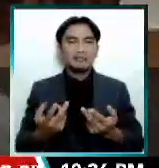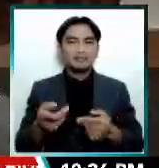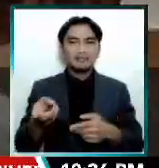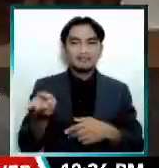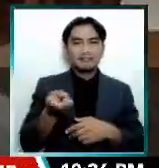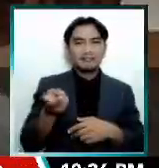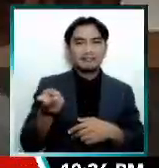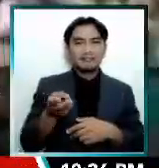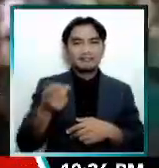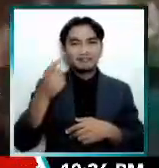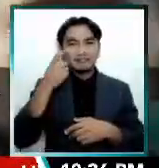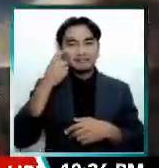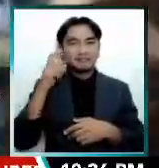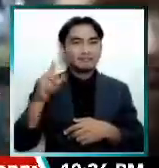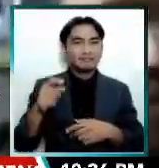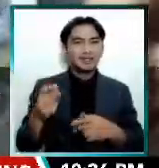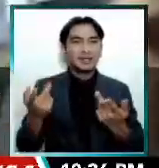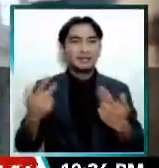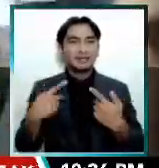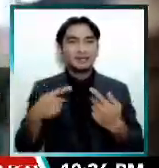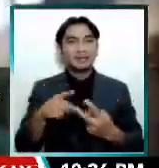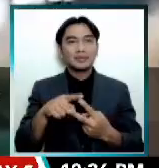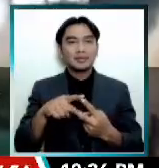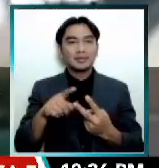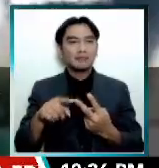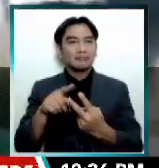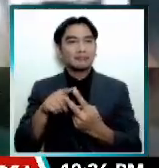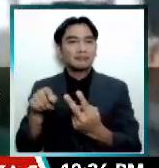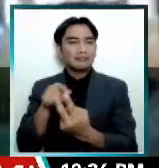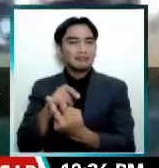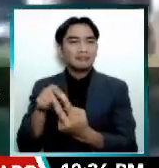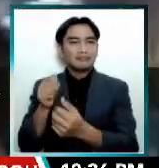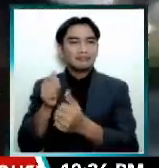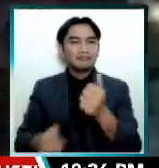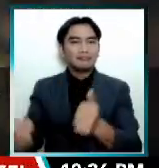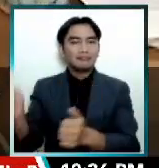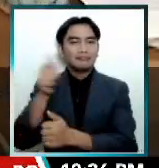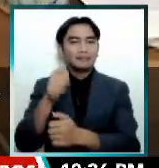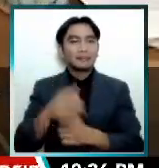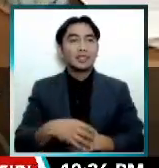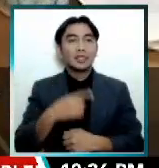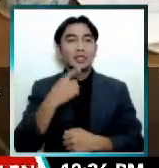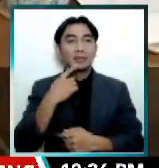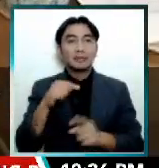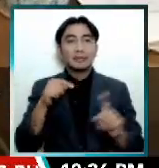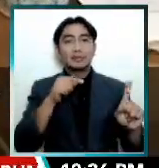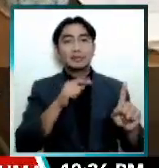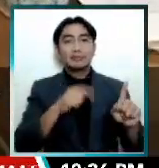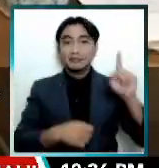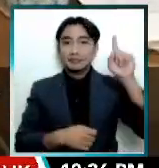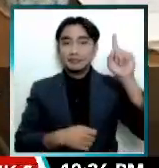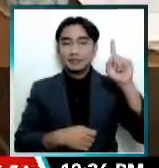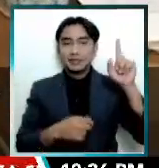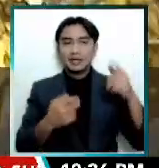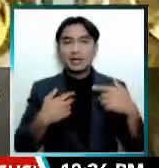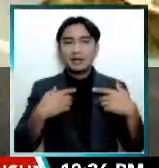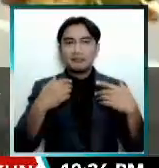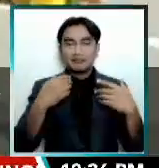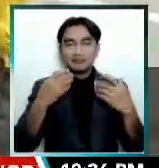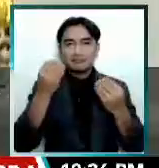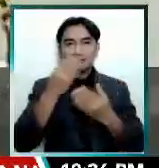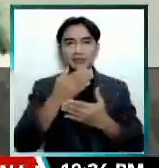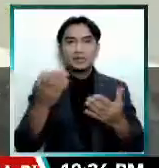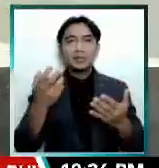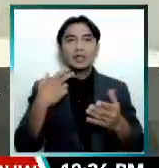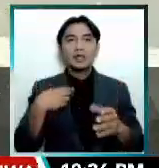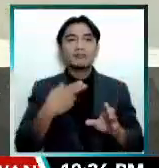Governor Gwen Garcia at Cebu City Mayor Michael Rama. Alas 9 kagabi, inanunsyo ni Governor Garcia ang desisyon na i-pull out ang 8